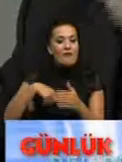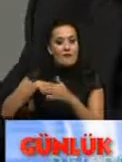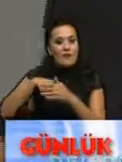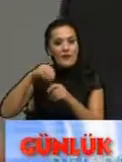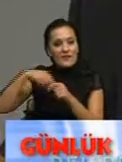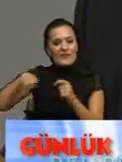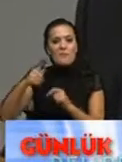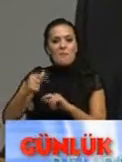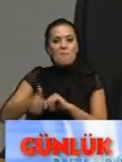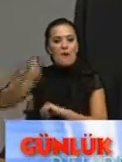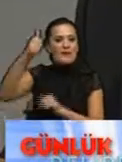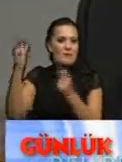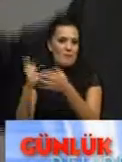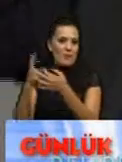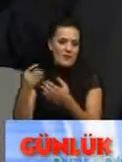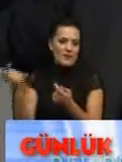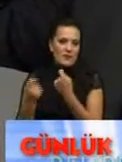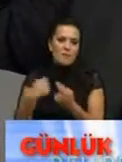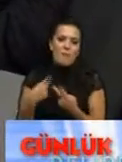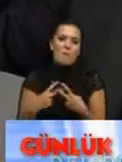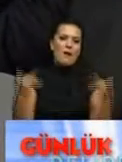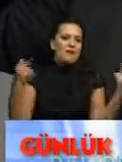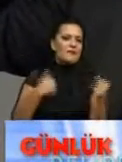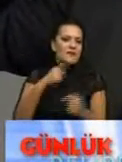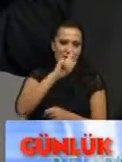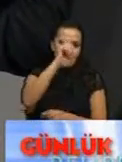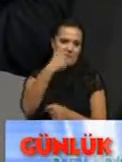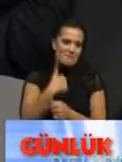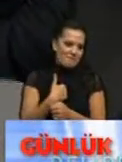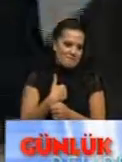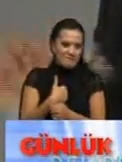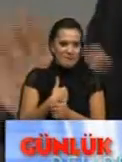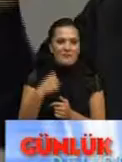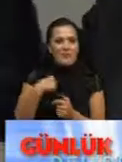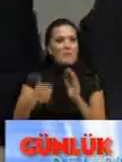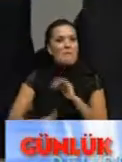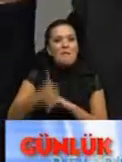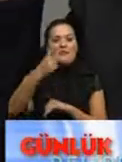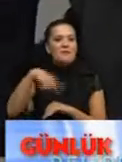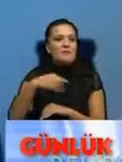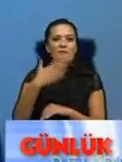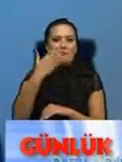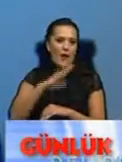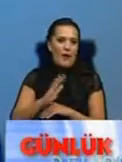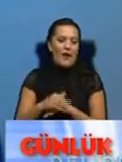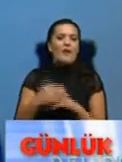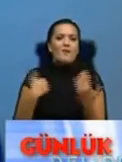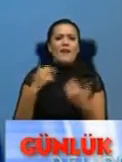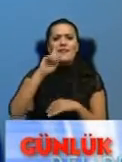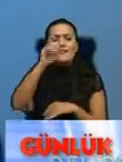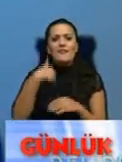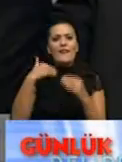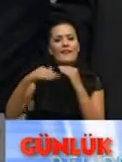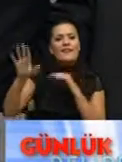bir başkana bağlı olarak çalıştı. Evet. Ben bağımsızım. Ya. Benim başkanım yok. Ama ben sadece